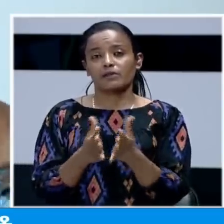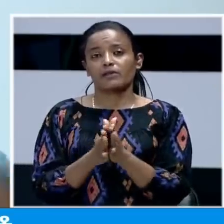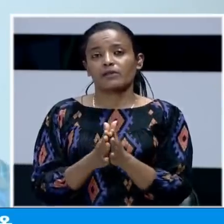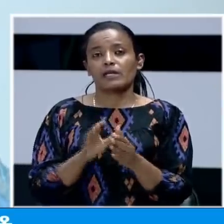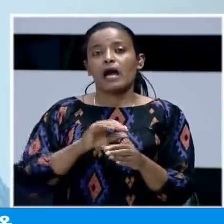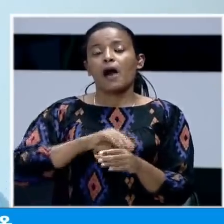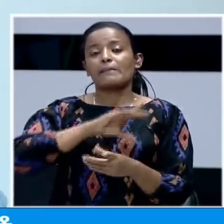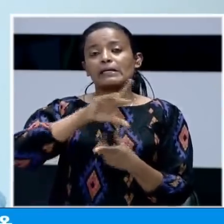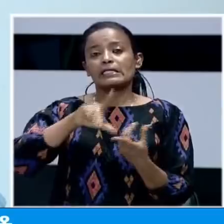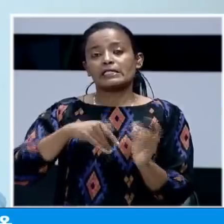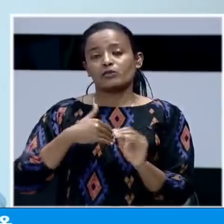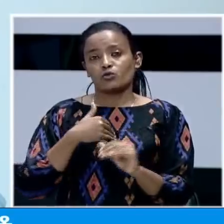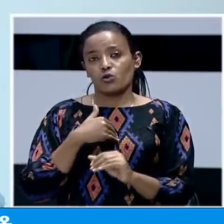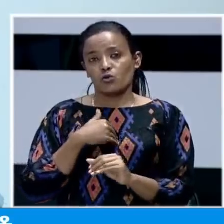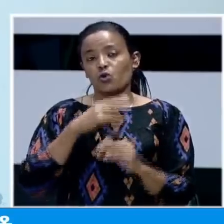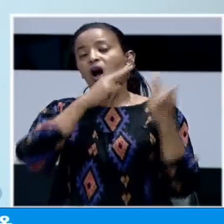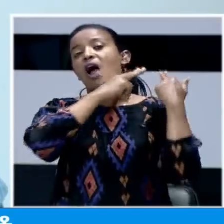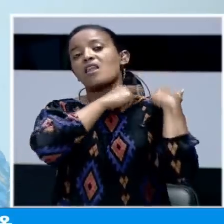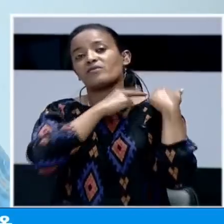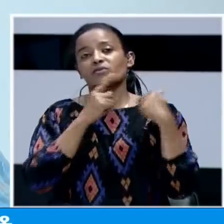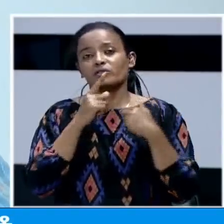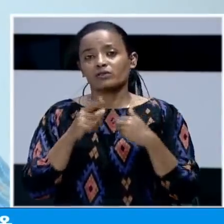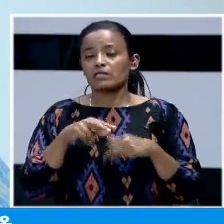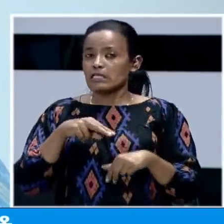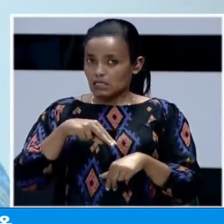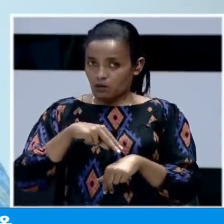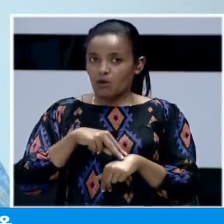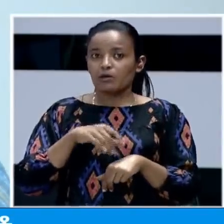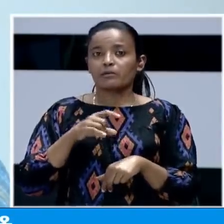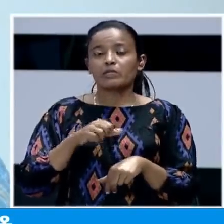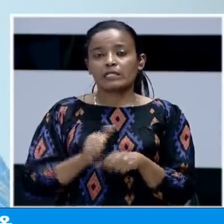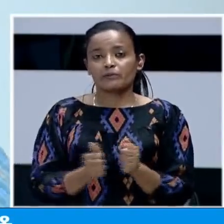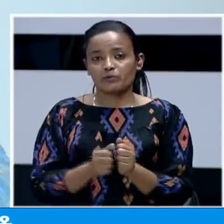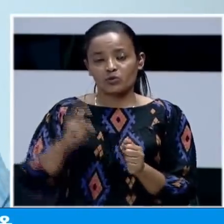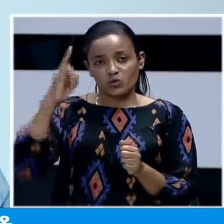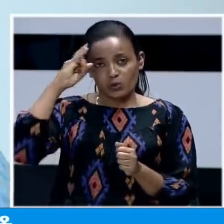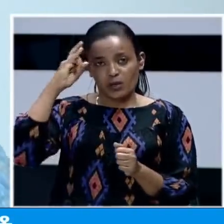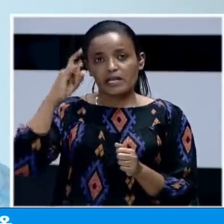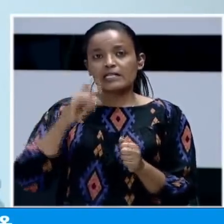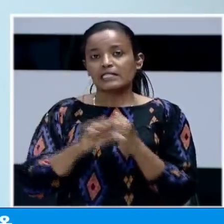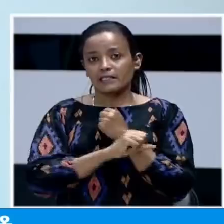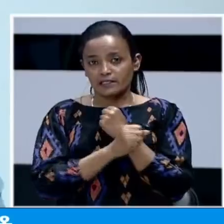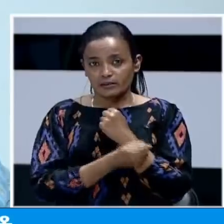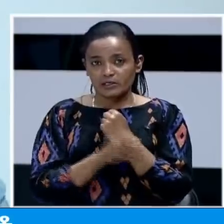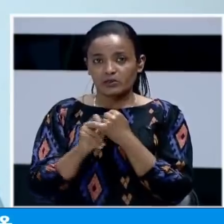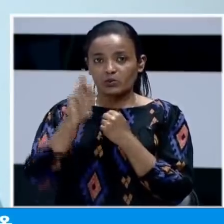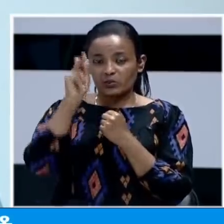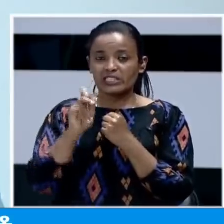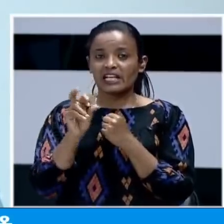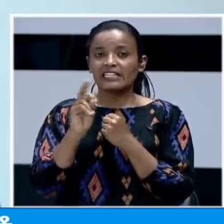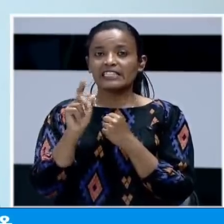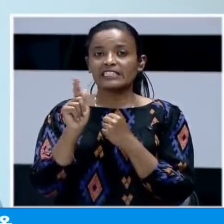اب كلل زلو سلطاني كم اقوام كن كم زوا كن اذا حزت عائشة زلا ورد حنطالو